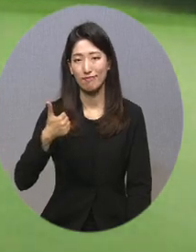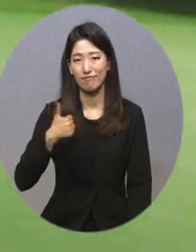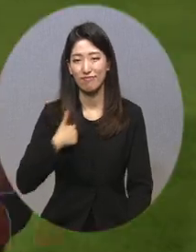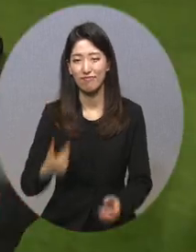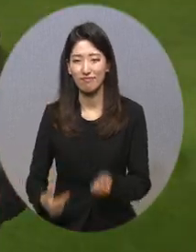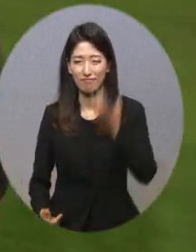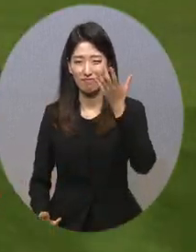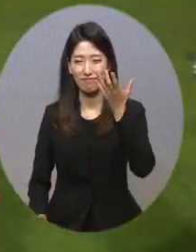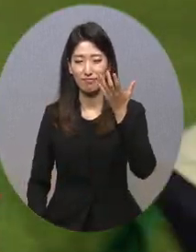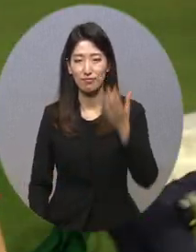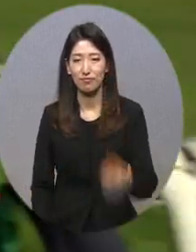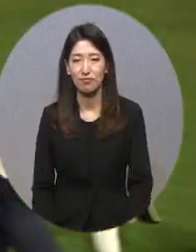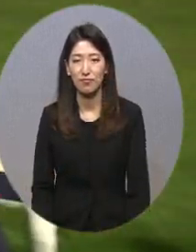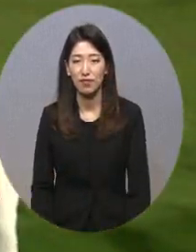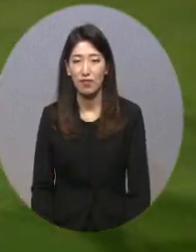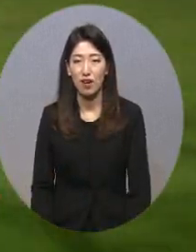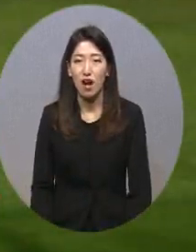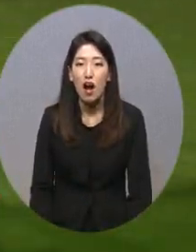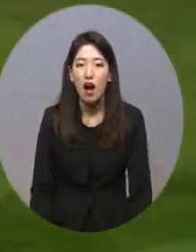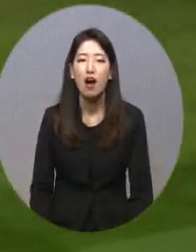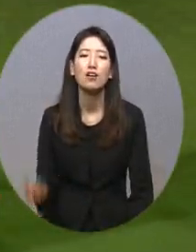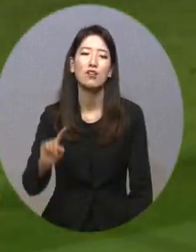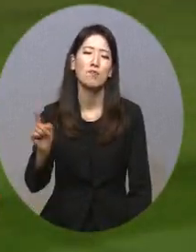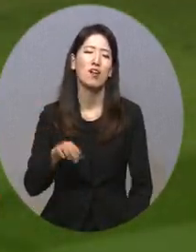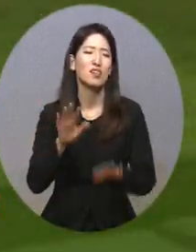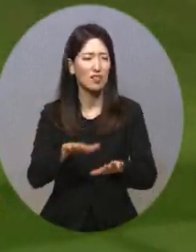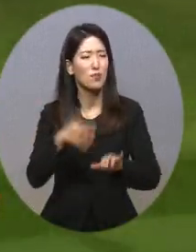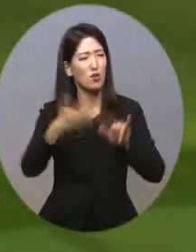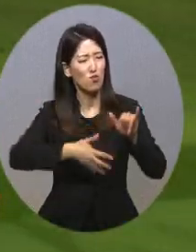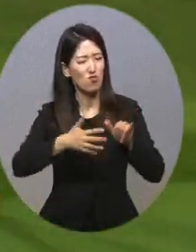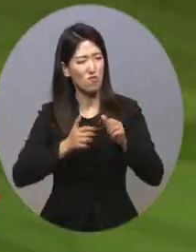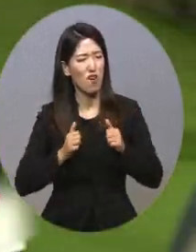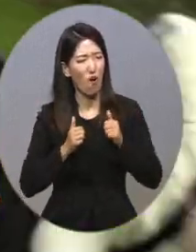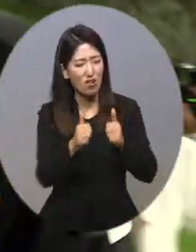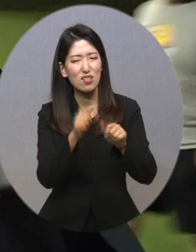때문에 지금 이렇게 유튜브 이렇게 열심히 찍는 거야. 와,